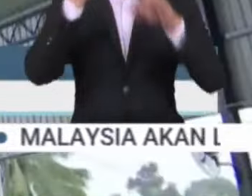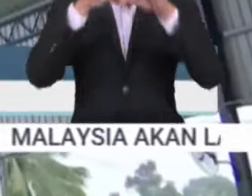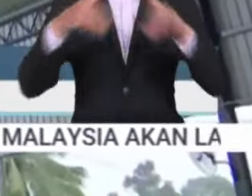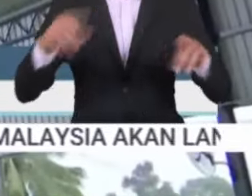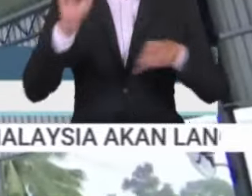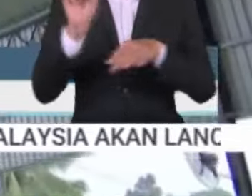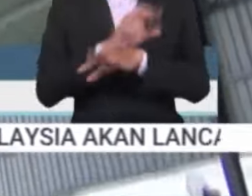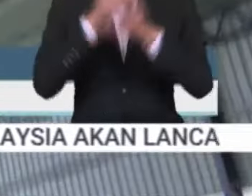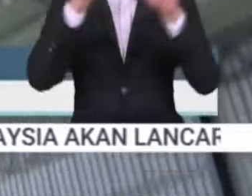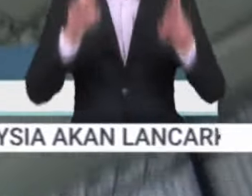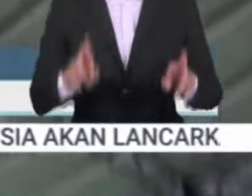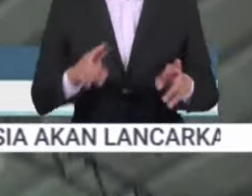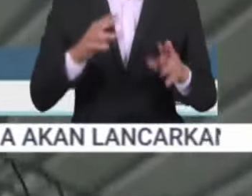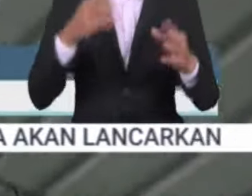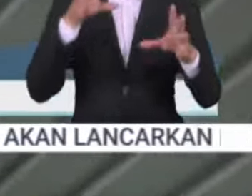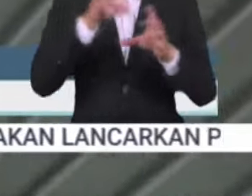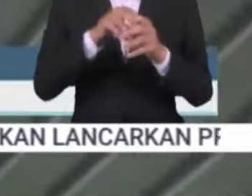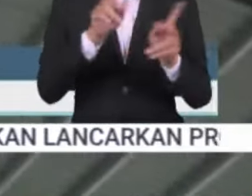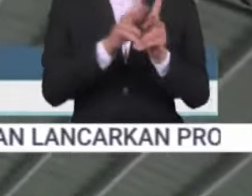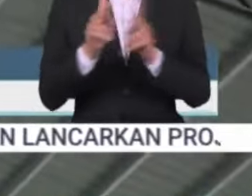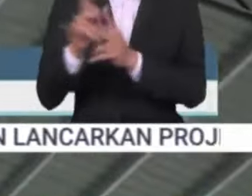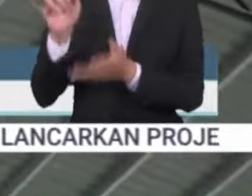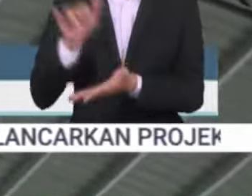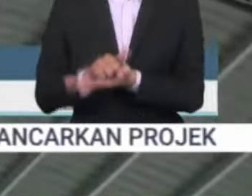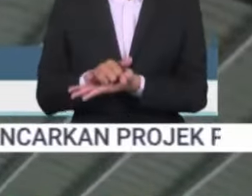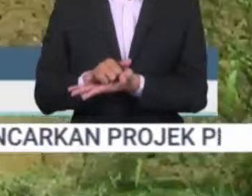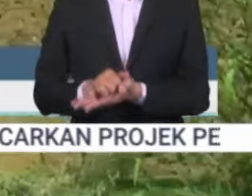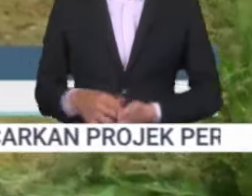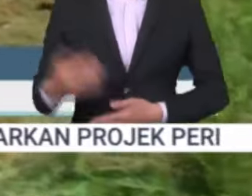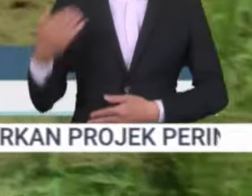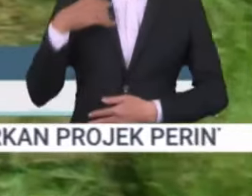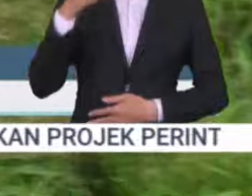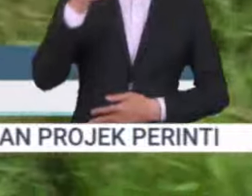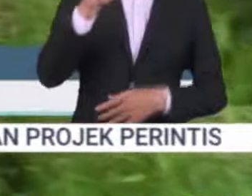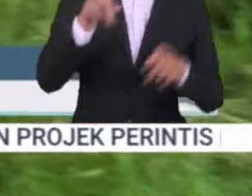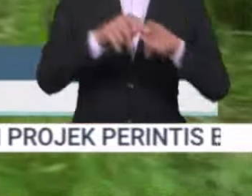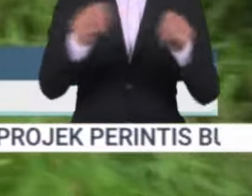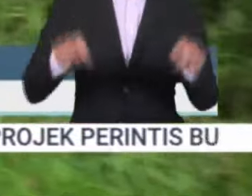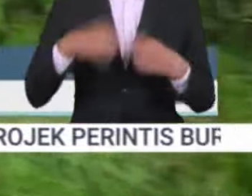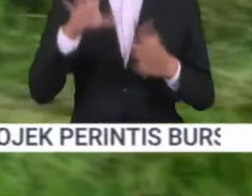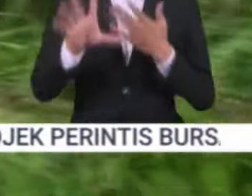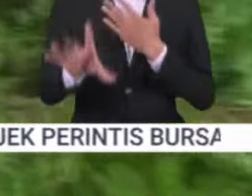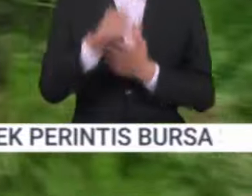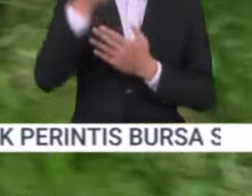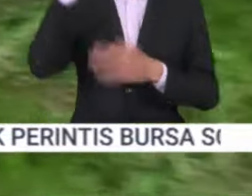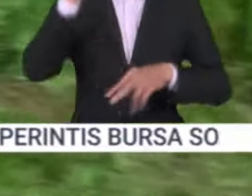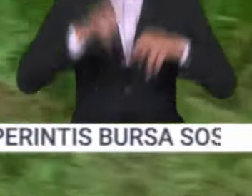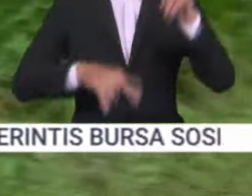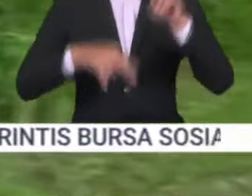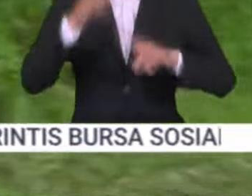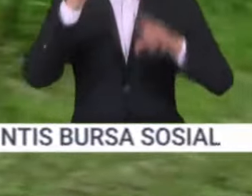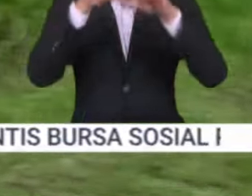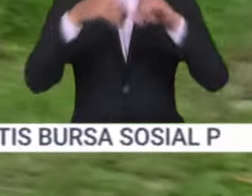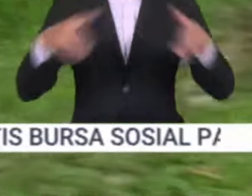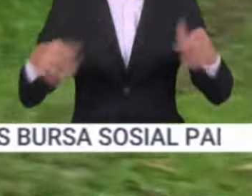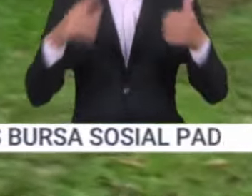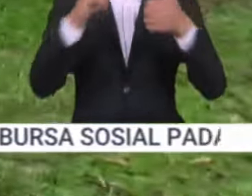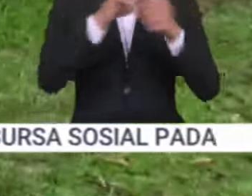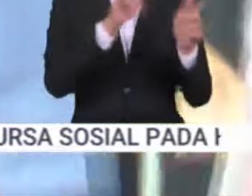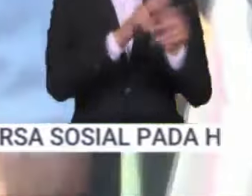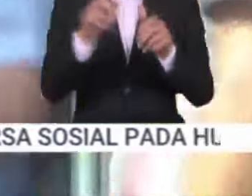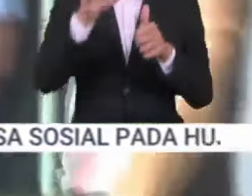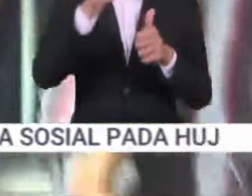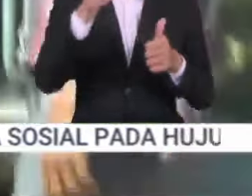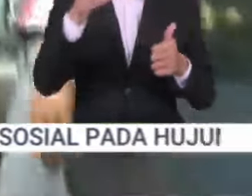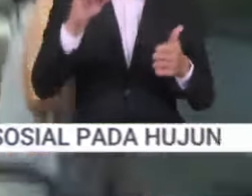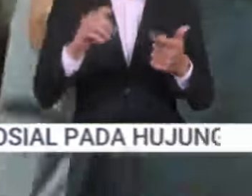kegunaan masyarakat di kawasan berkenaan. Setakat ini, 7 kawasan dikenal pasti bagi pembinaan Dewan tersebut antaranya Kampung